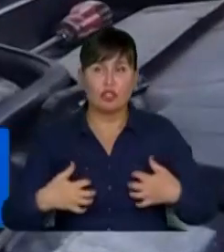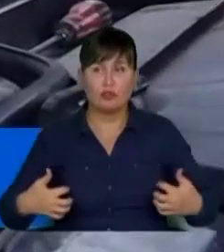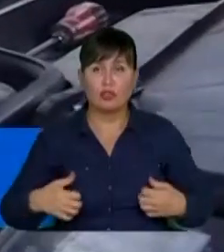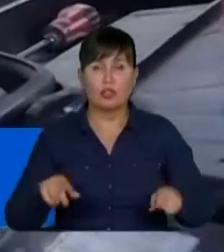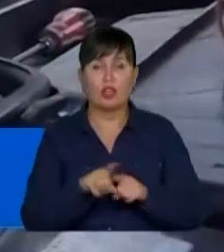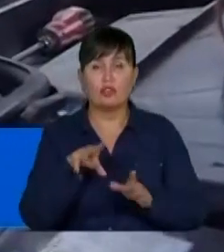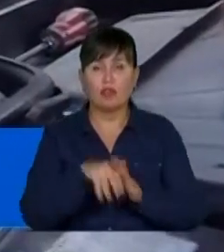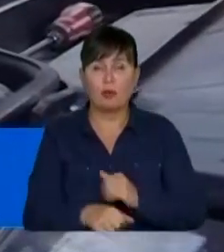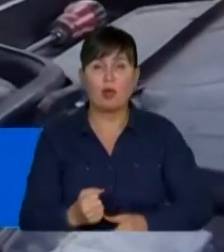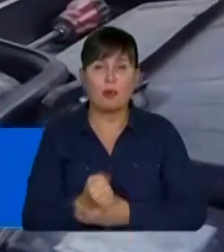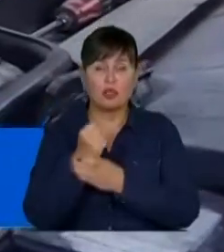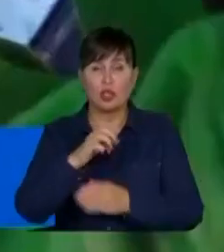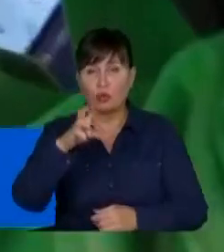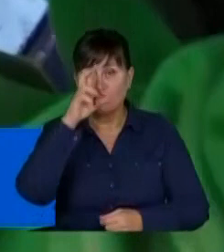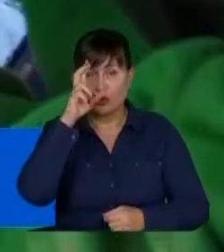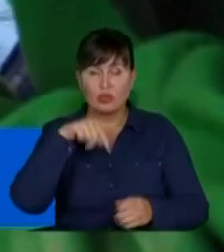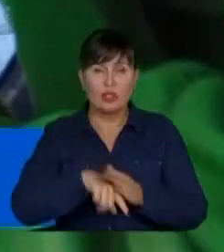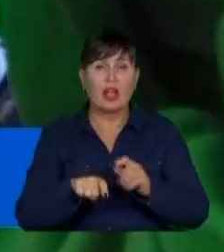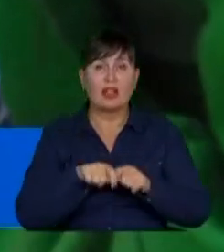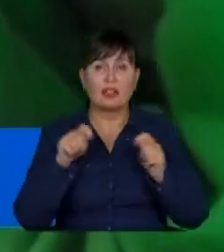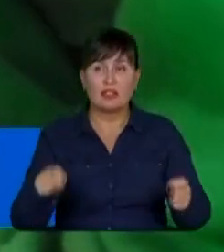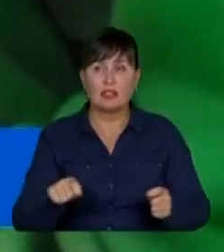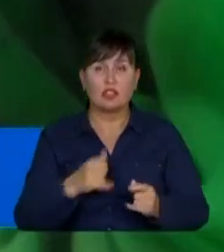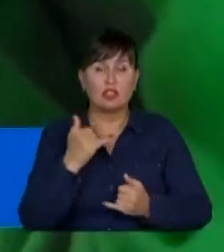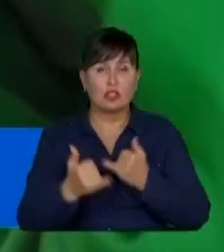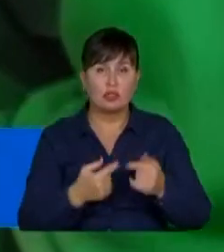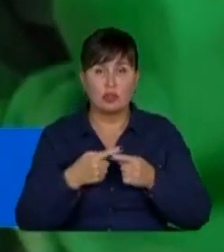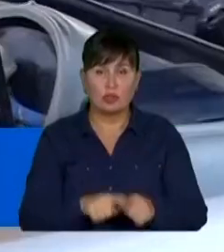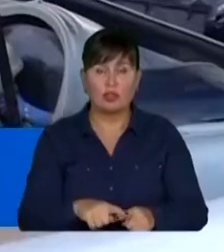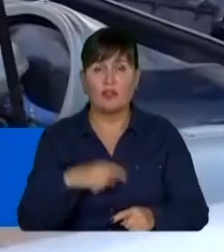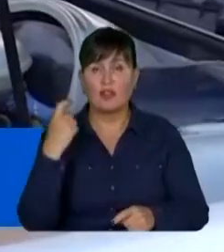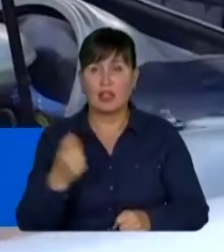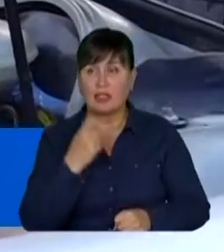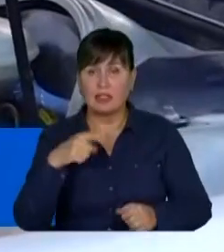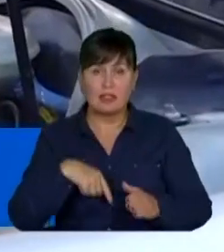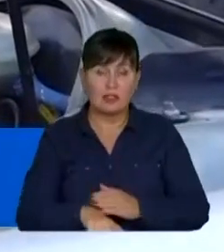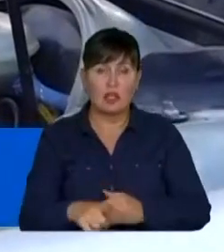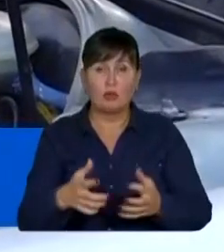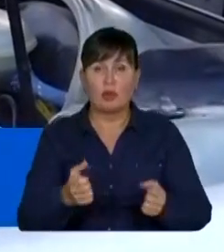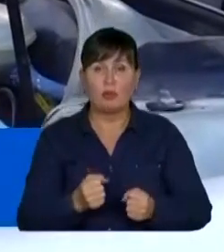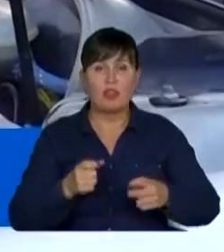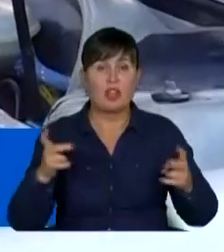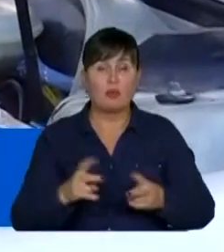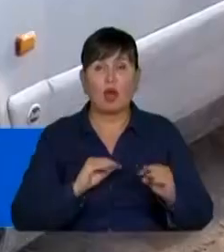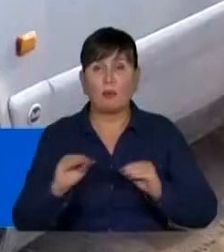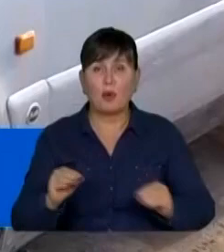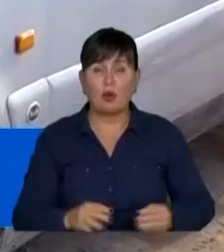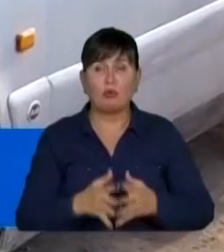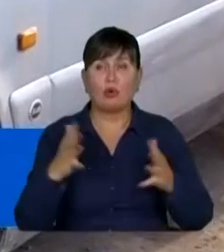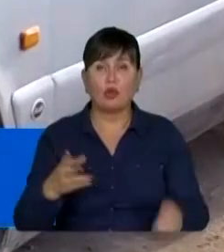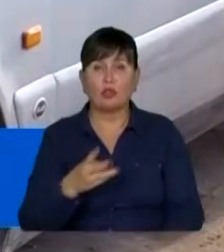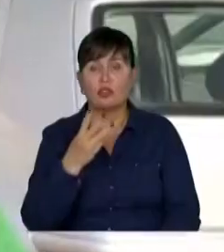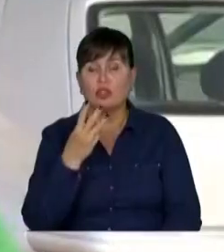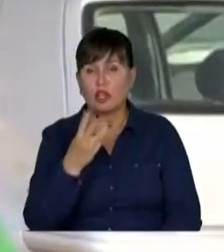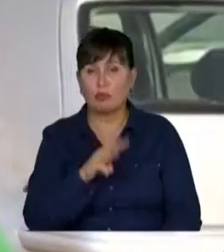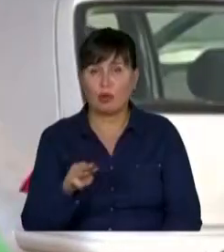в рамках поддержки от государства в селе открылась станция технического обслуживания. Ее владелец Бахрадин Рахаев приобрел необходимое оборудование на более чем 3 миллиона